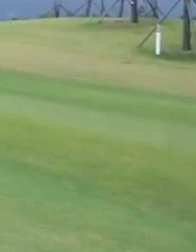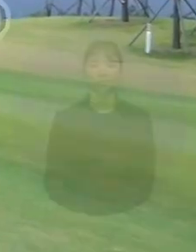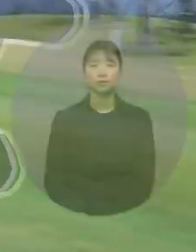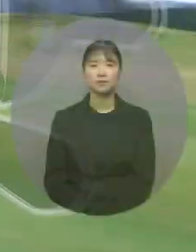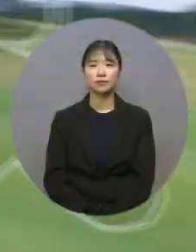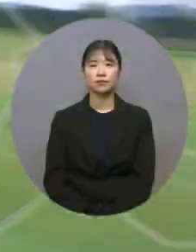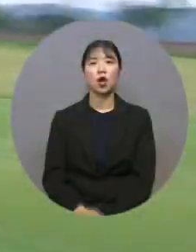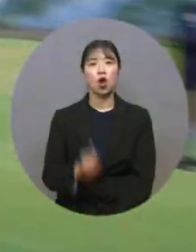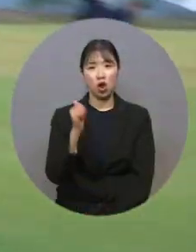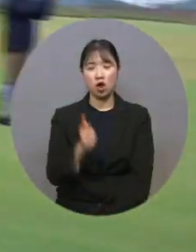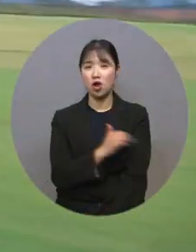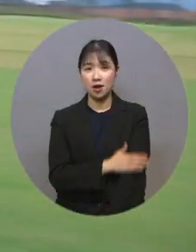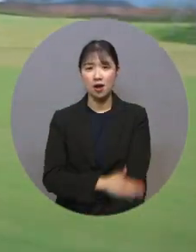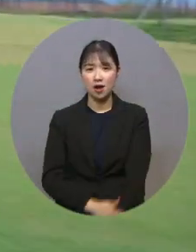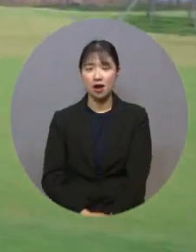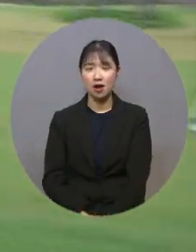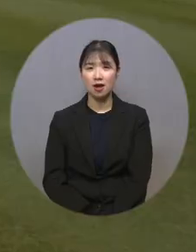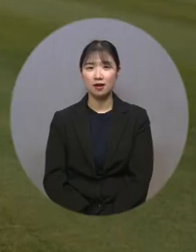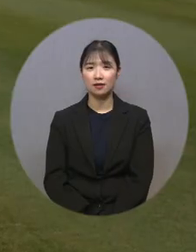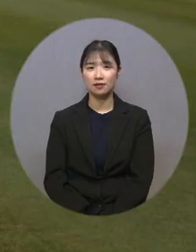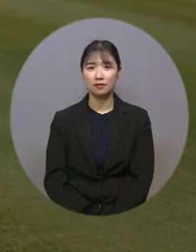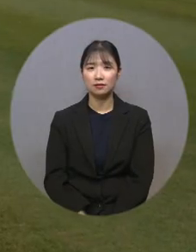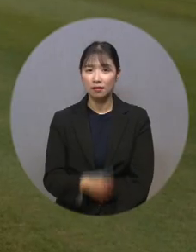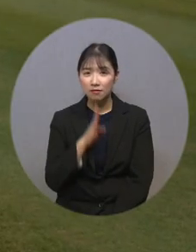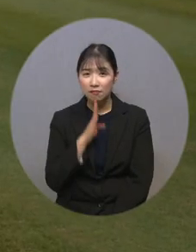굿샷. 좋은데?